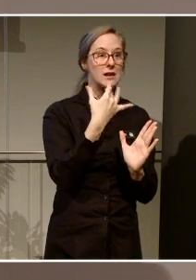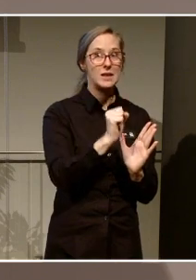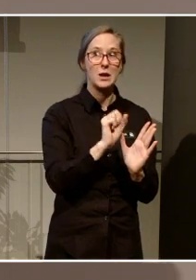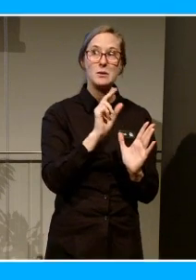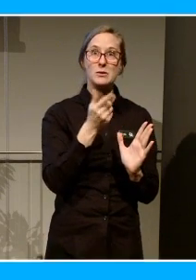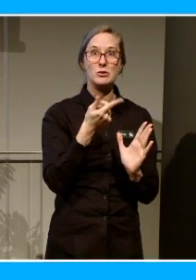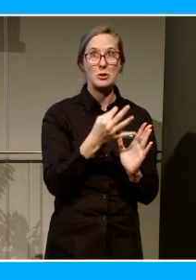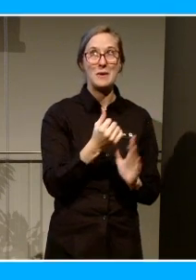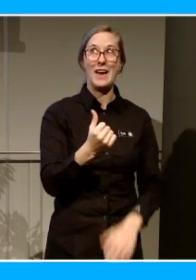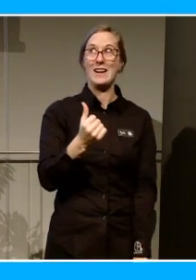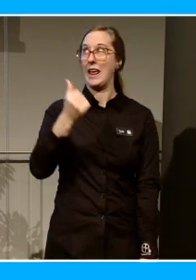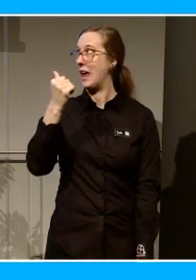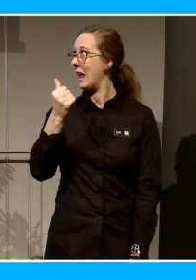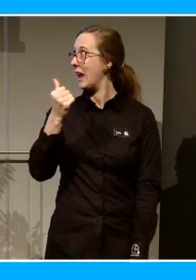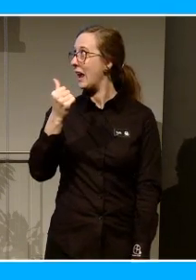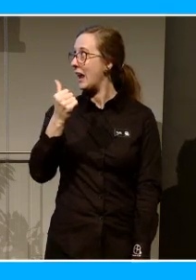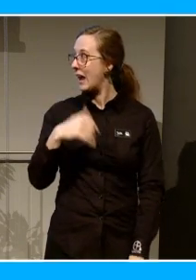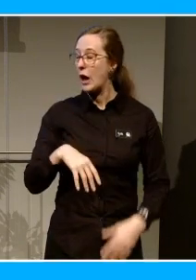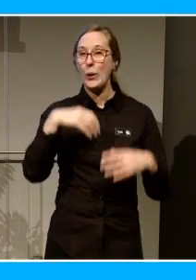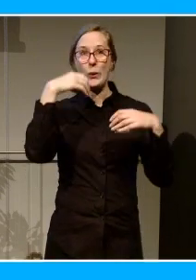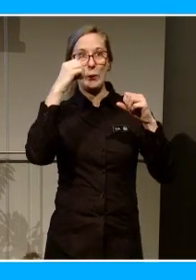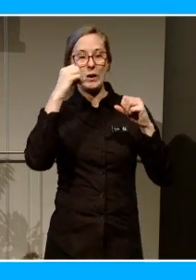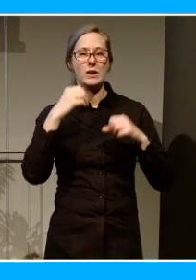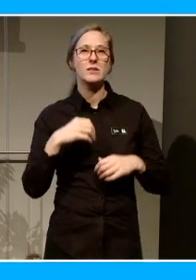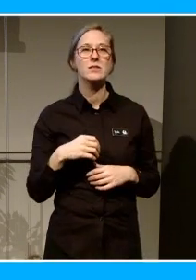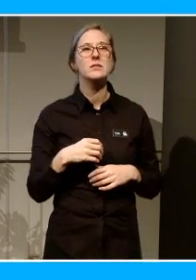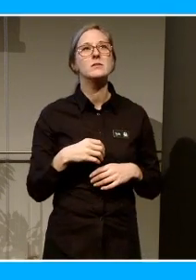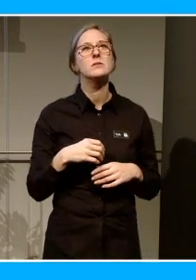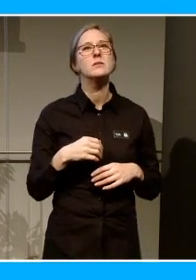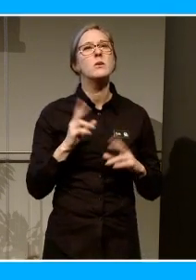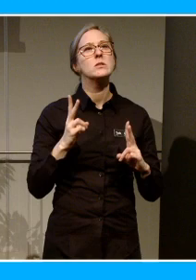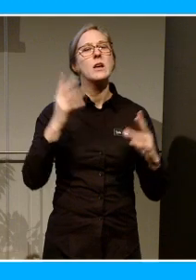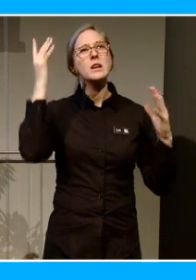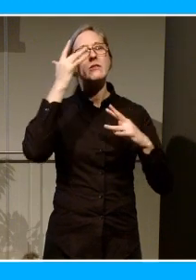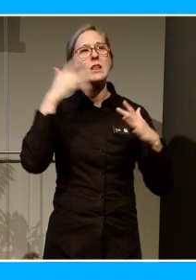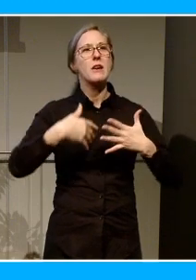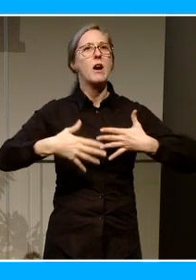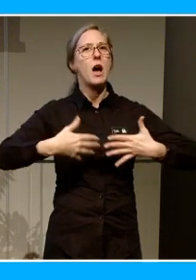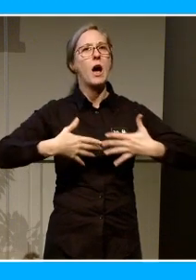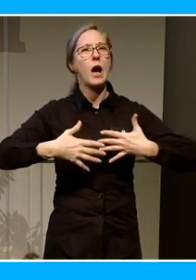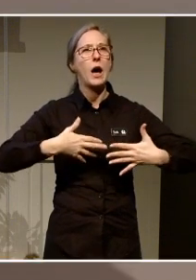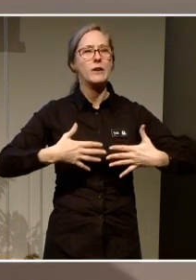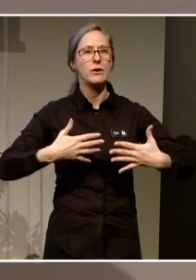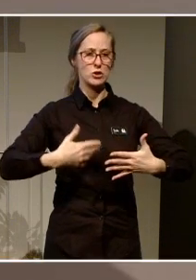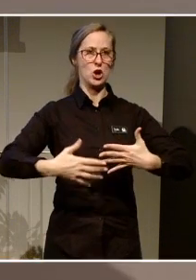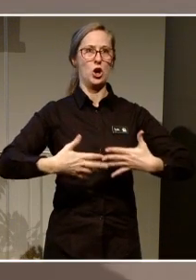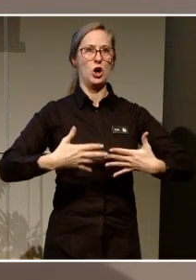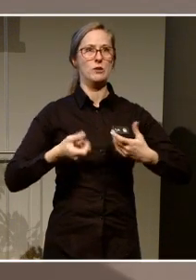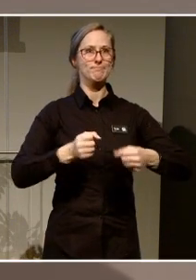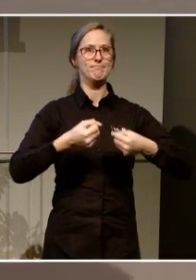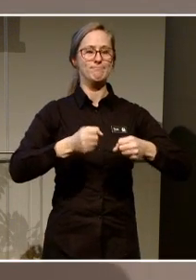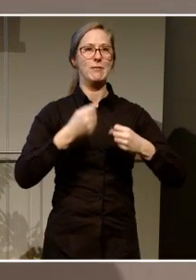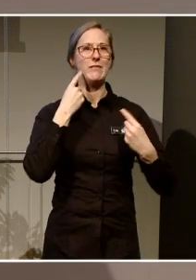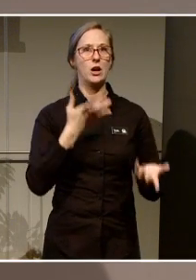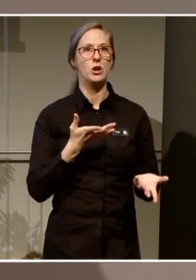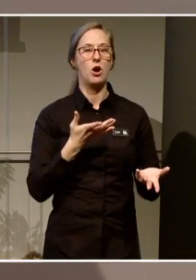här. Ni kanske har den här idén om att reflektera varför vi gör saker varje dag. Ja, skulle ni prova med det skulle ni